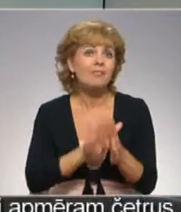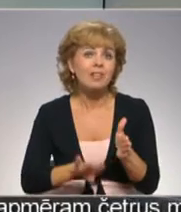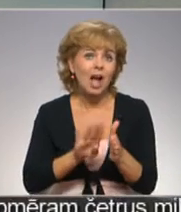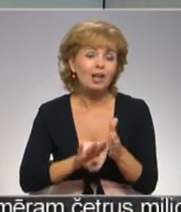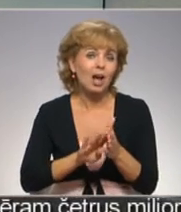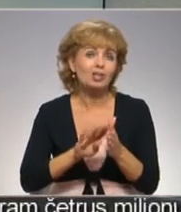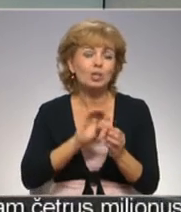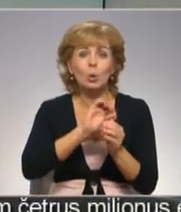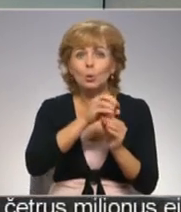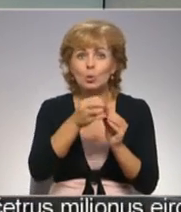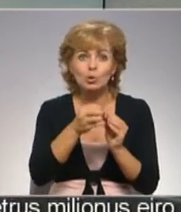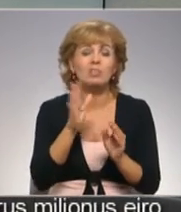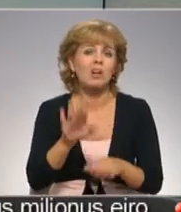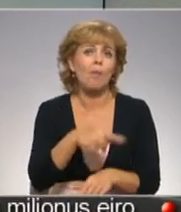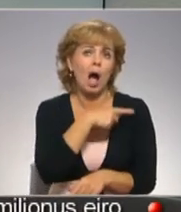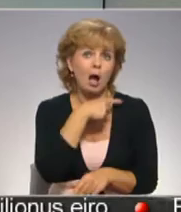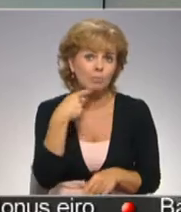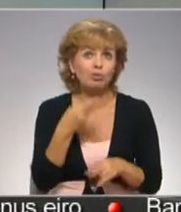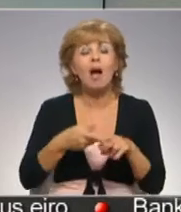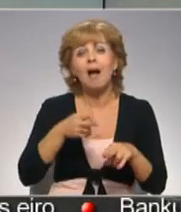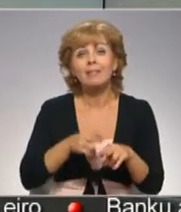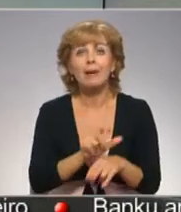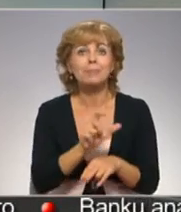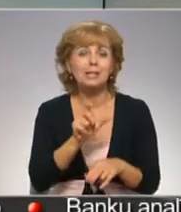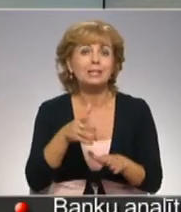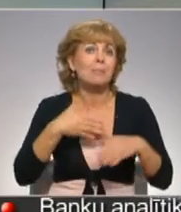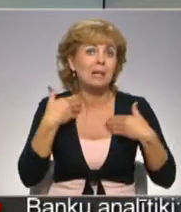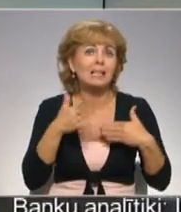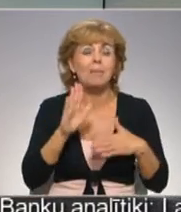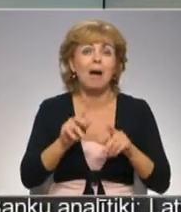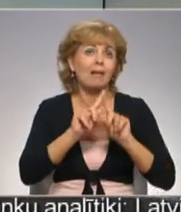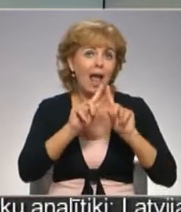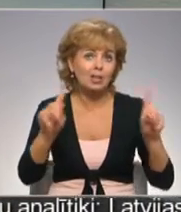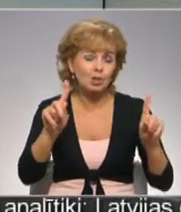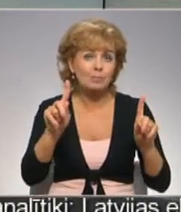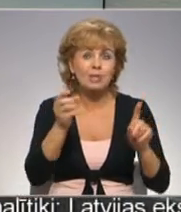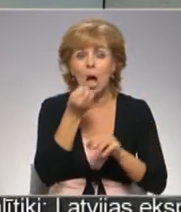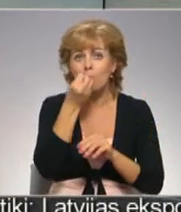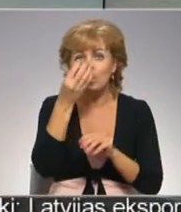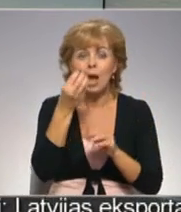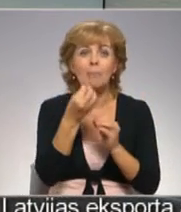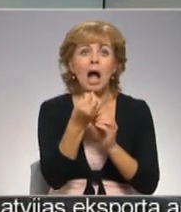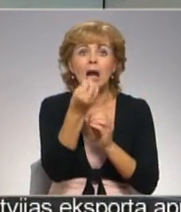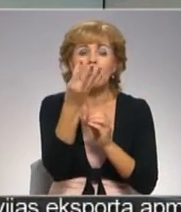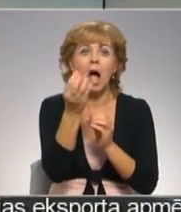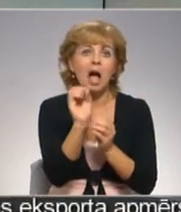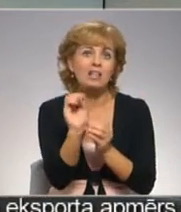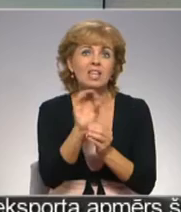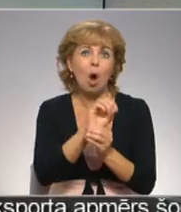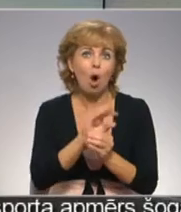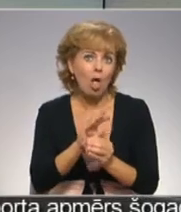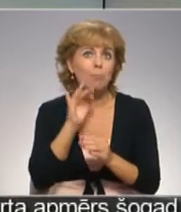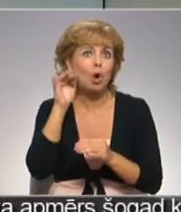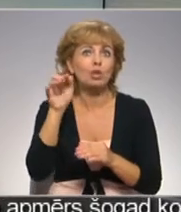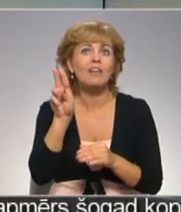Vienkāršās un kruzuļotās jau ir apnikušas, tāpēc drīz visi jūsmos par eksotiskām gladiolām. Tā prognozē Visvaldis Viņķelis, viens